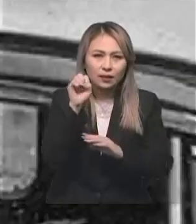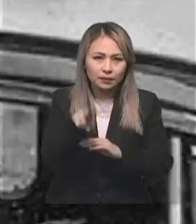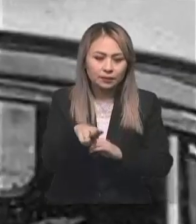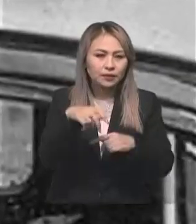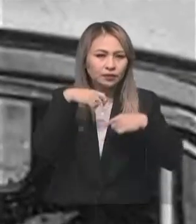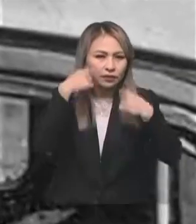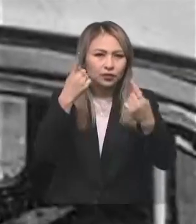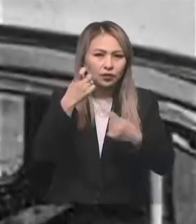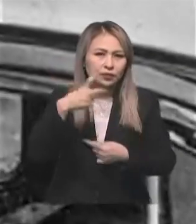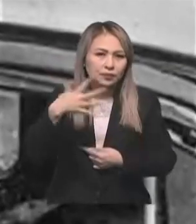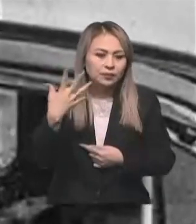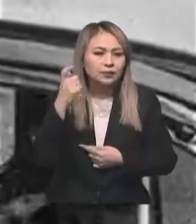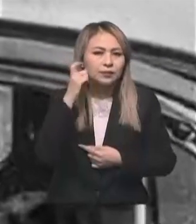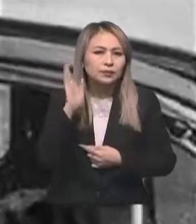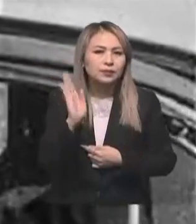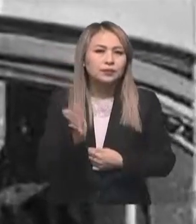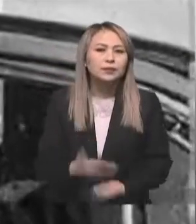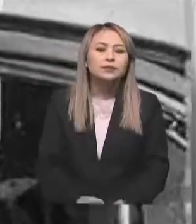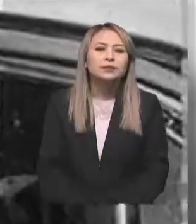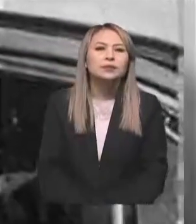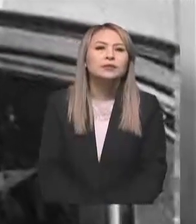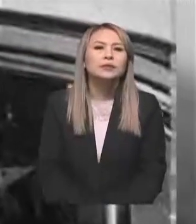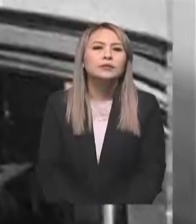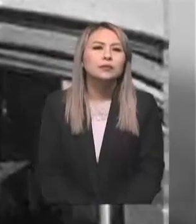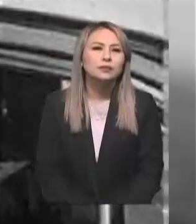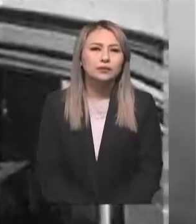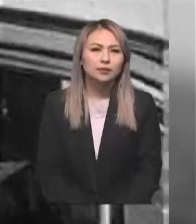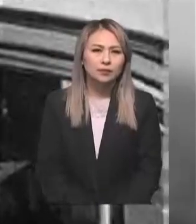Имантайұлының туғанына 125 жыл толады.